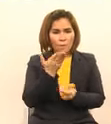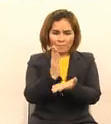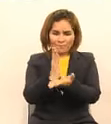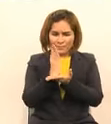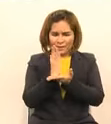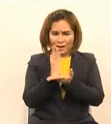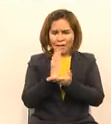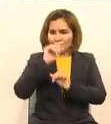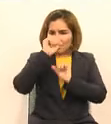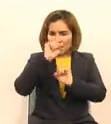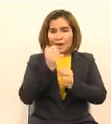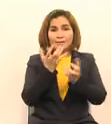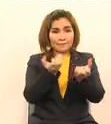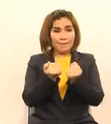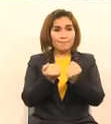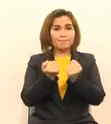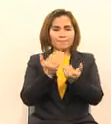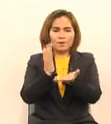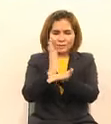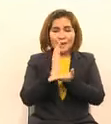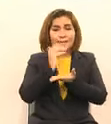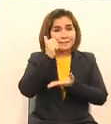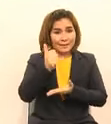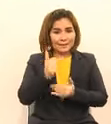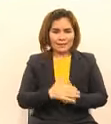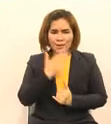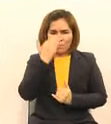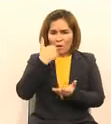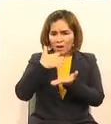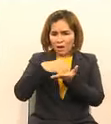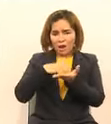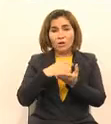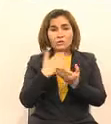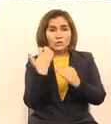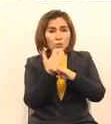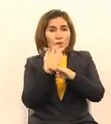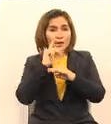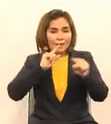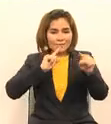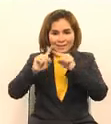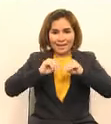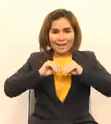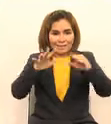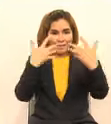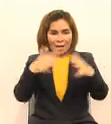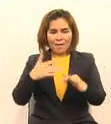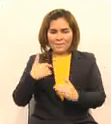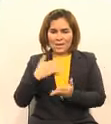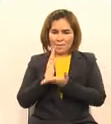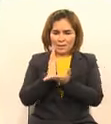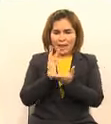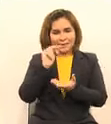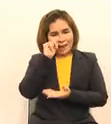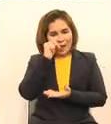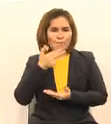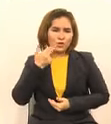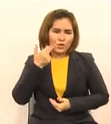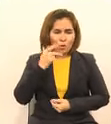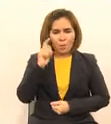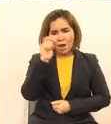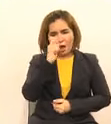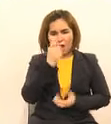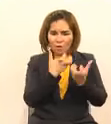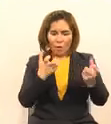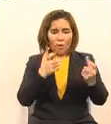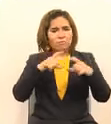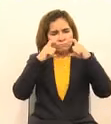ามมากๆนะครับที่พอมีการนำเสนอกับสื่อนะครับมีการให้น้ำให้ขนมให้อุปกรณ์ต่างๆให้อาหารต่